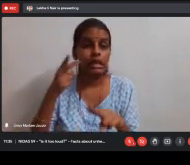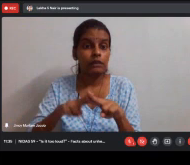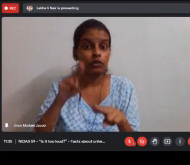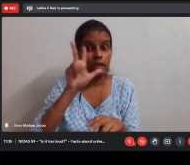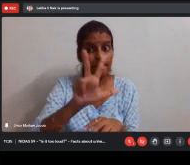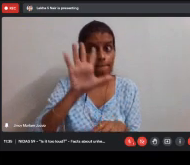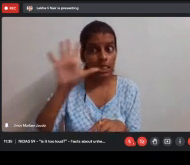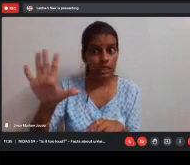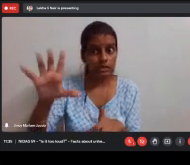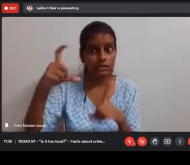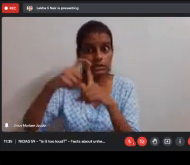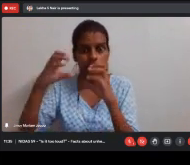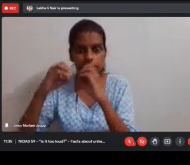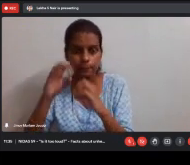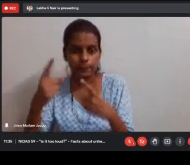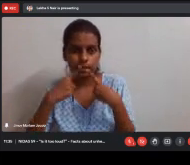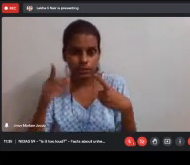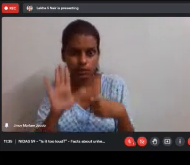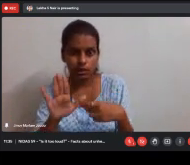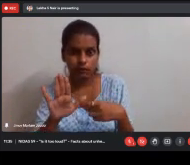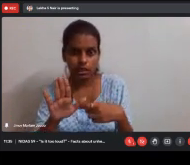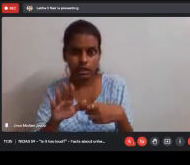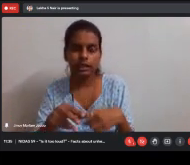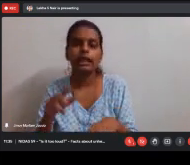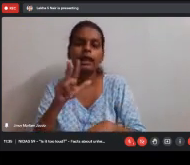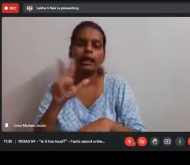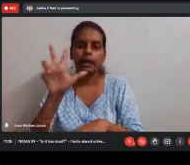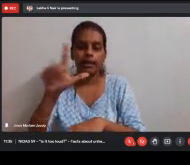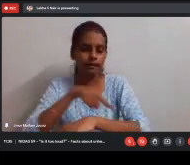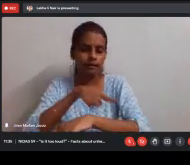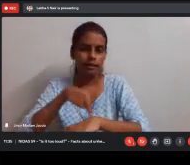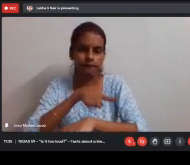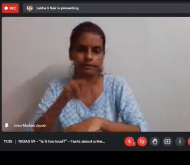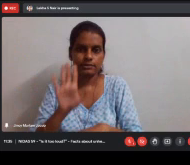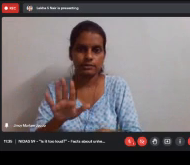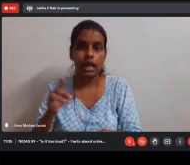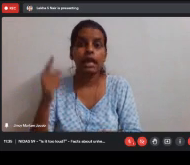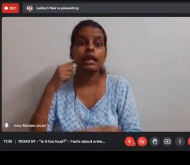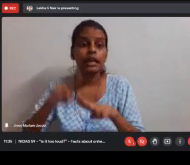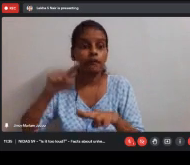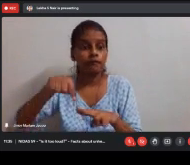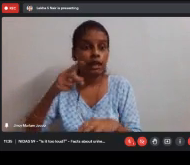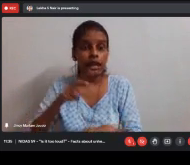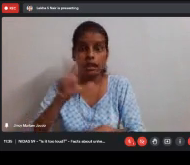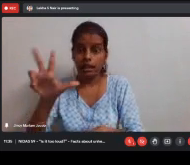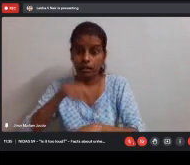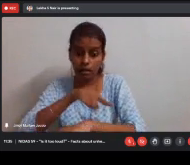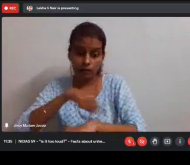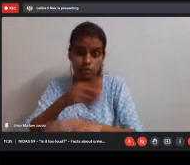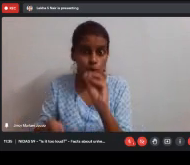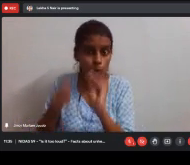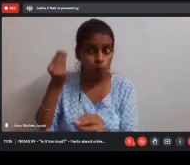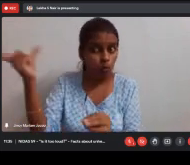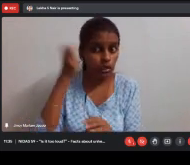ശബ്ദമാണെങ്കിൽ ഒരു വ്യക്തിക്ക് ഒരു 25 മണിക്കൂർ വരെ തുടർച്ചയായി കേൾക്കാം, അല്ലെങ്കിൽ അതിന് കൂടുതൽ കേട്ടാലും കുഴപ്പമില്ല എന്നാണ്